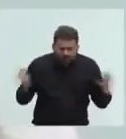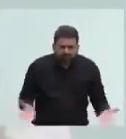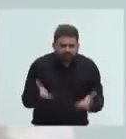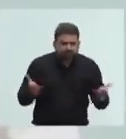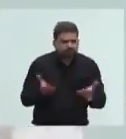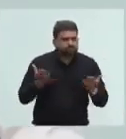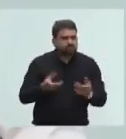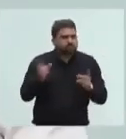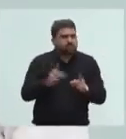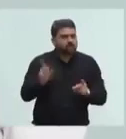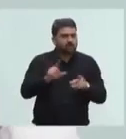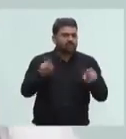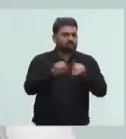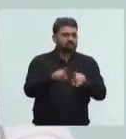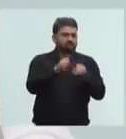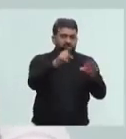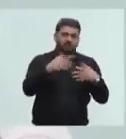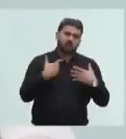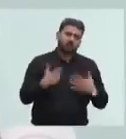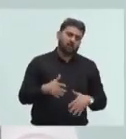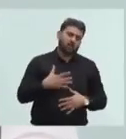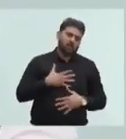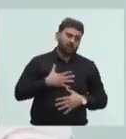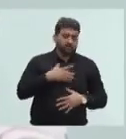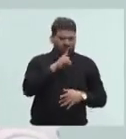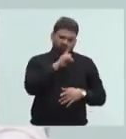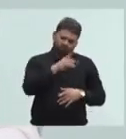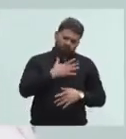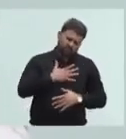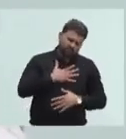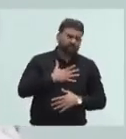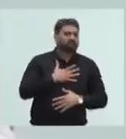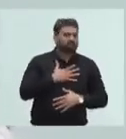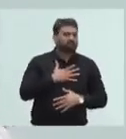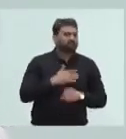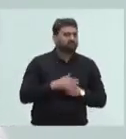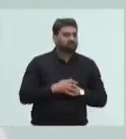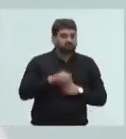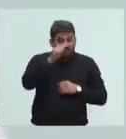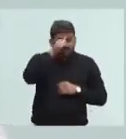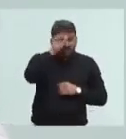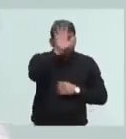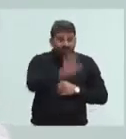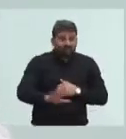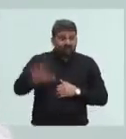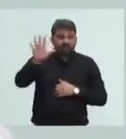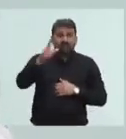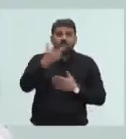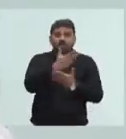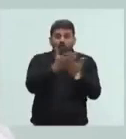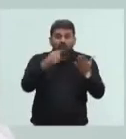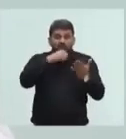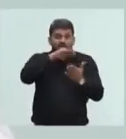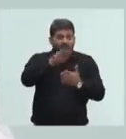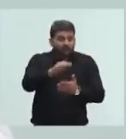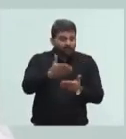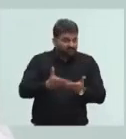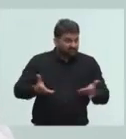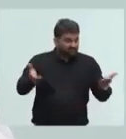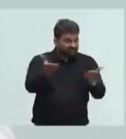चेतना भरते रहते हैं। मैं पक्का मानता हूं कि देश के युवा,